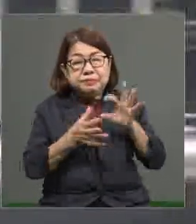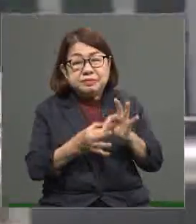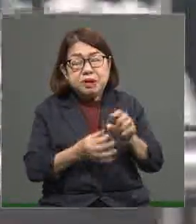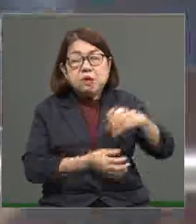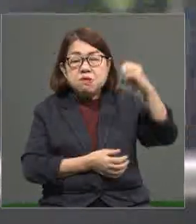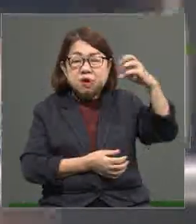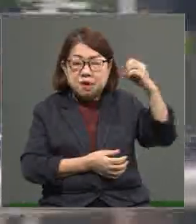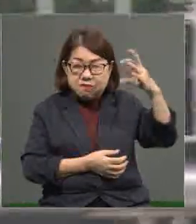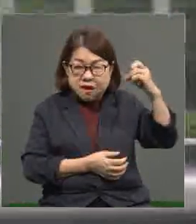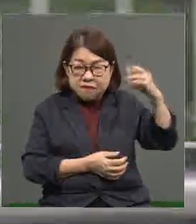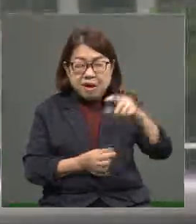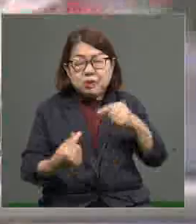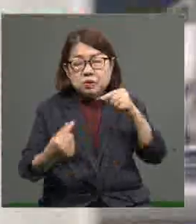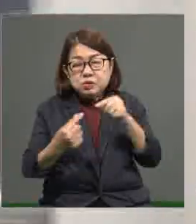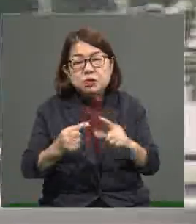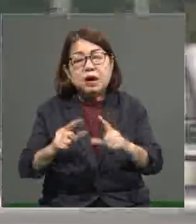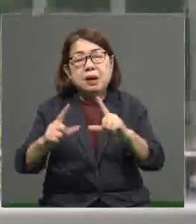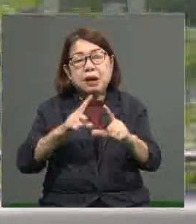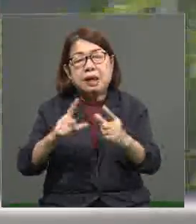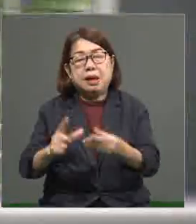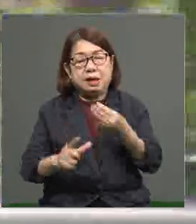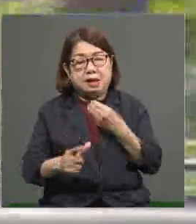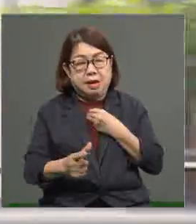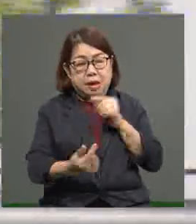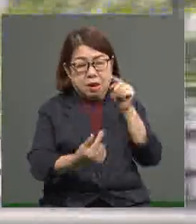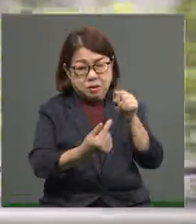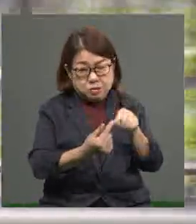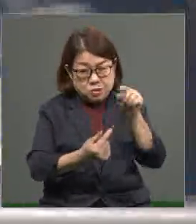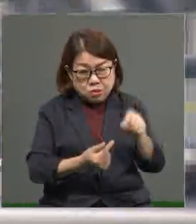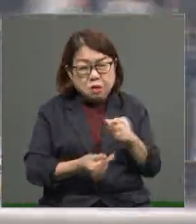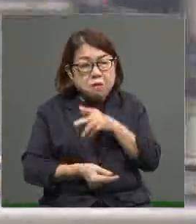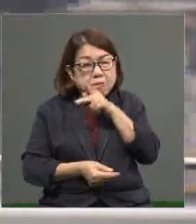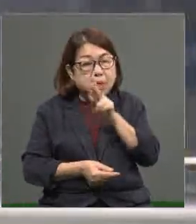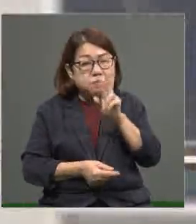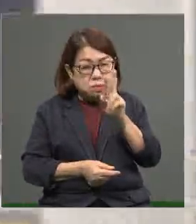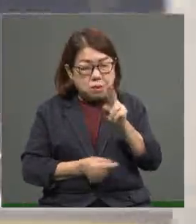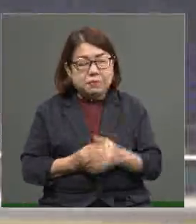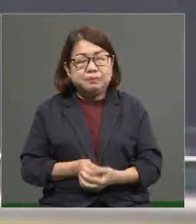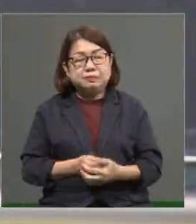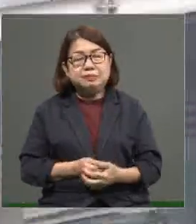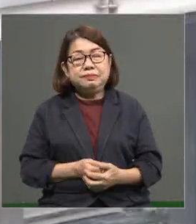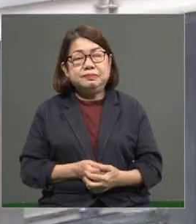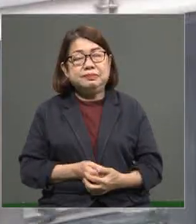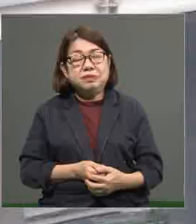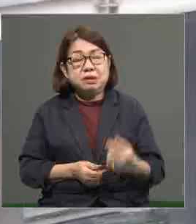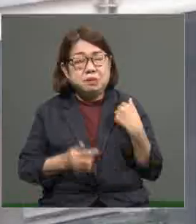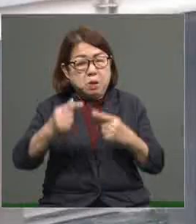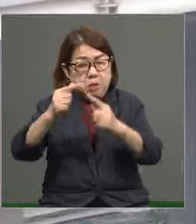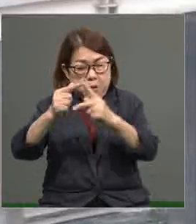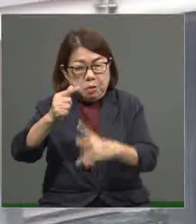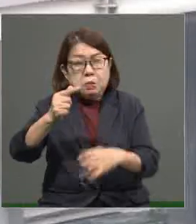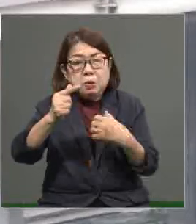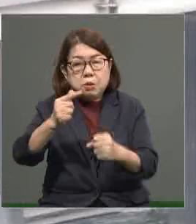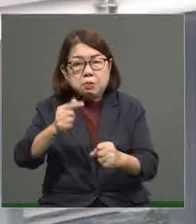ภูมิภาคได้ทาง Line IDแล้วให้ชื่อ Line IDมาอันนี้ก็ปลอมเช่นเดียวกันอันนี้อันดับ 3นะทั้งนี้นะครับพบว่าทั้ง 10อันดับเป็น